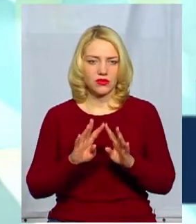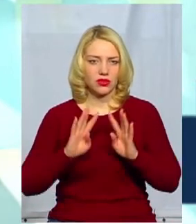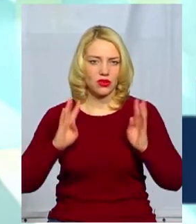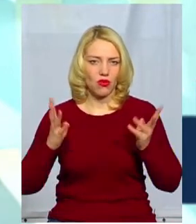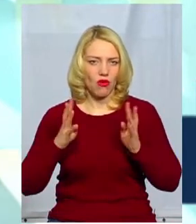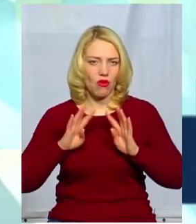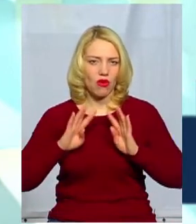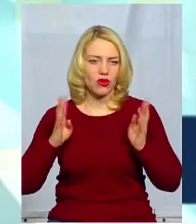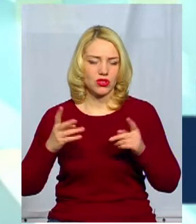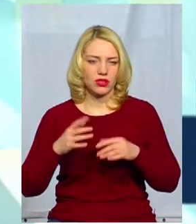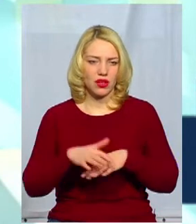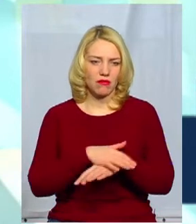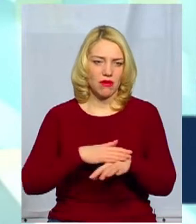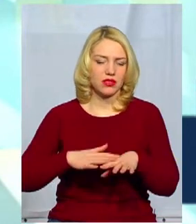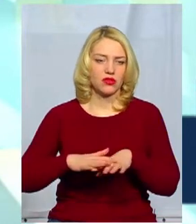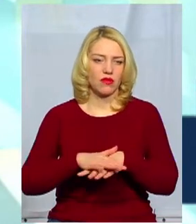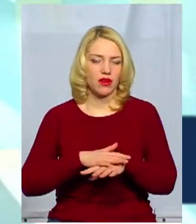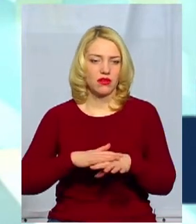огородження масово